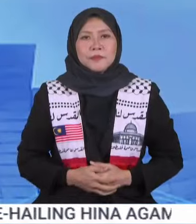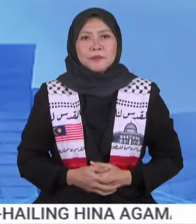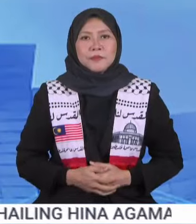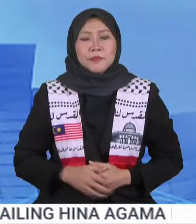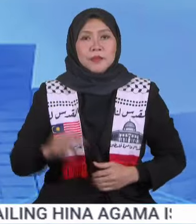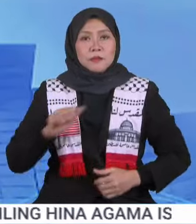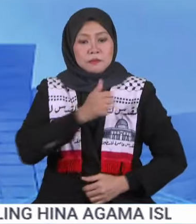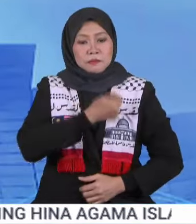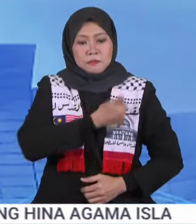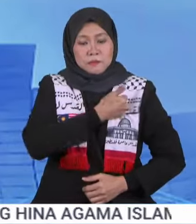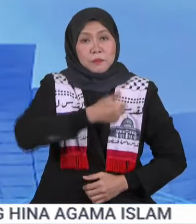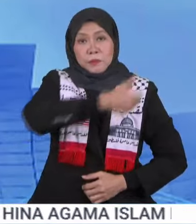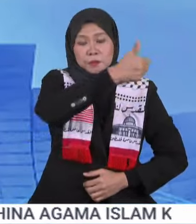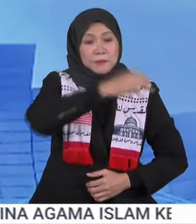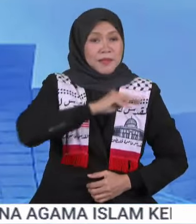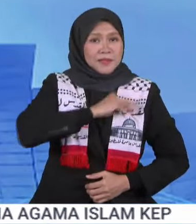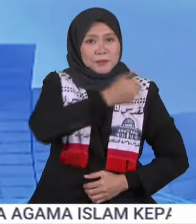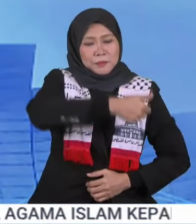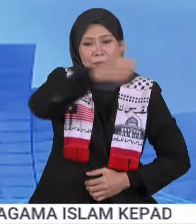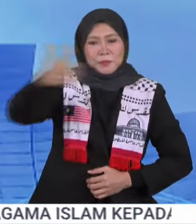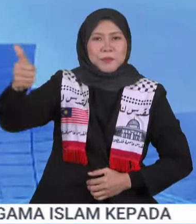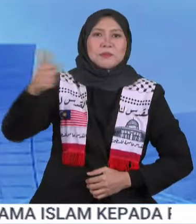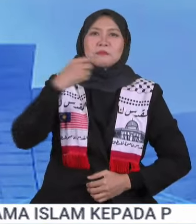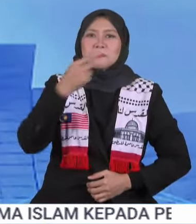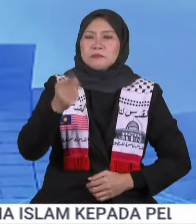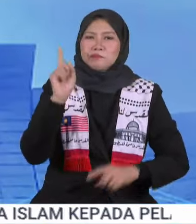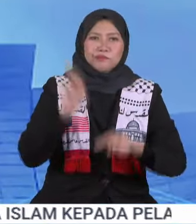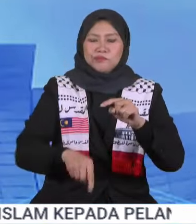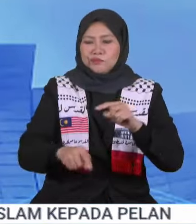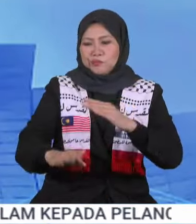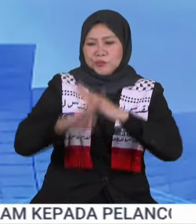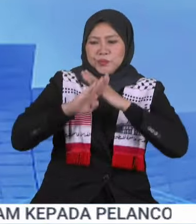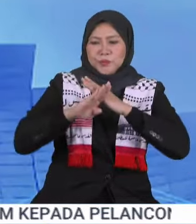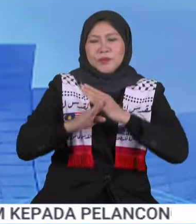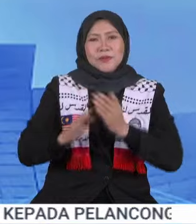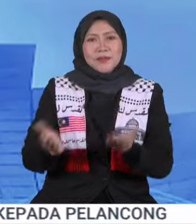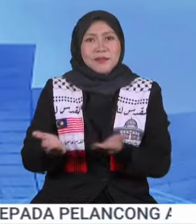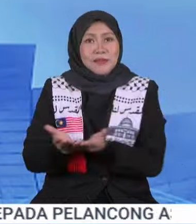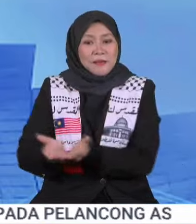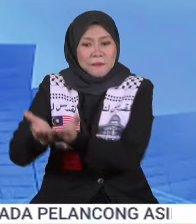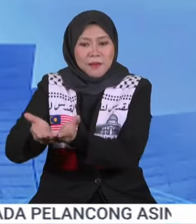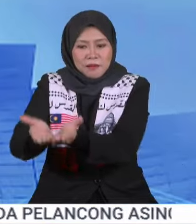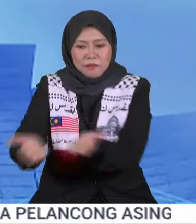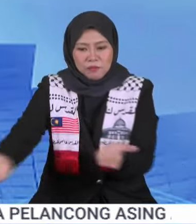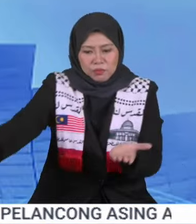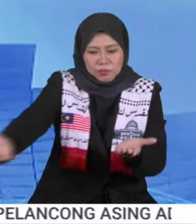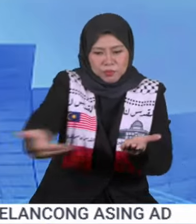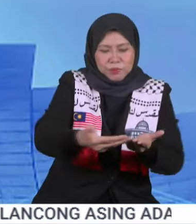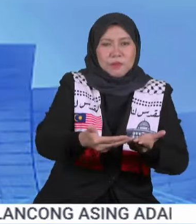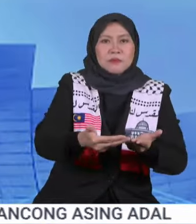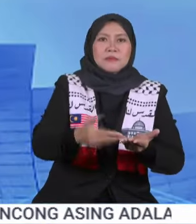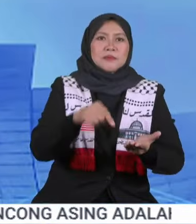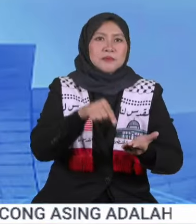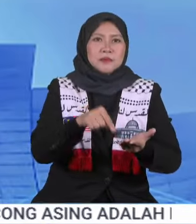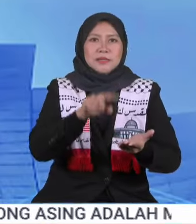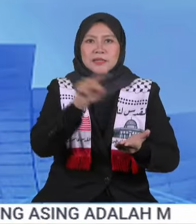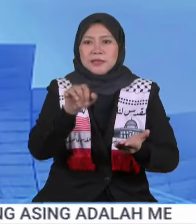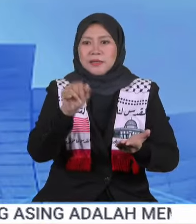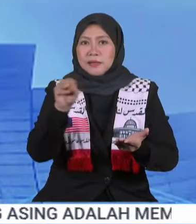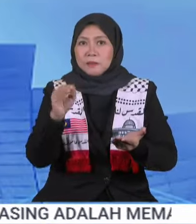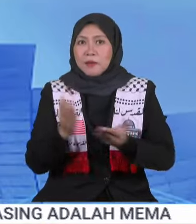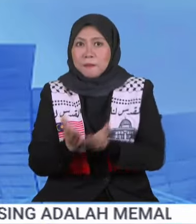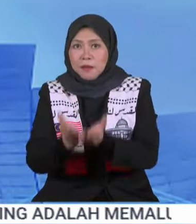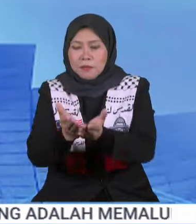Kabinet tegas dengan pendirian untuk tidak membenarkan kontena daripada syarikat perkapalan yang berpangkalan di Israel, ZIM,